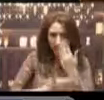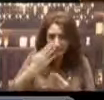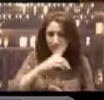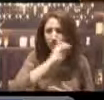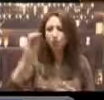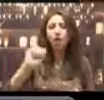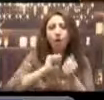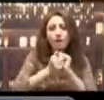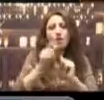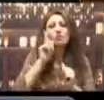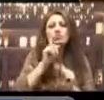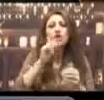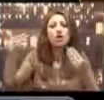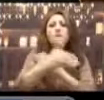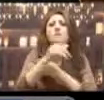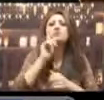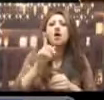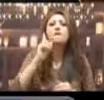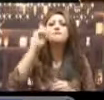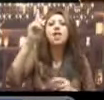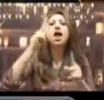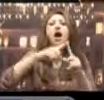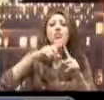ايه اللي انت وانت بتشتغل فيه حصل فيه ده؟